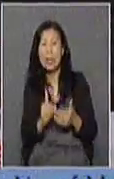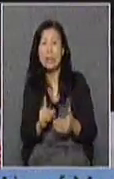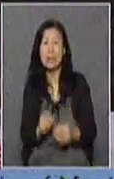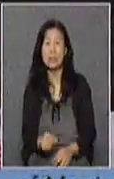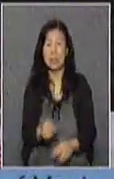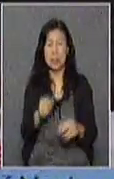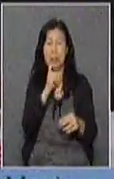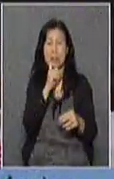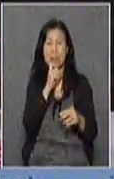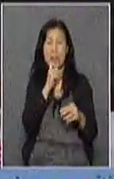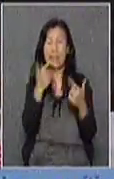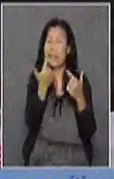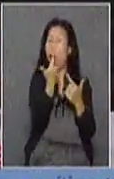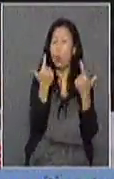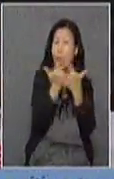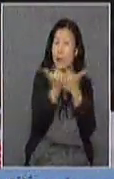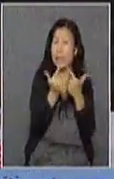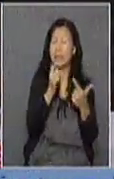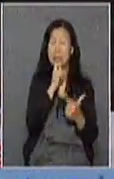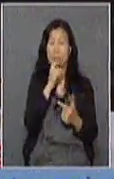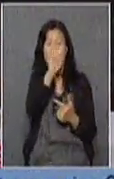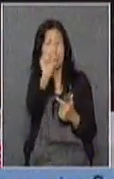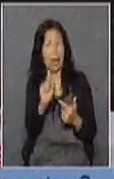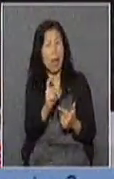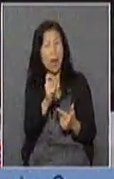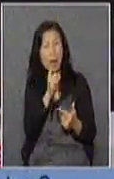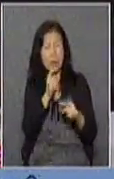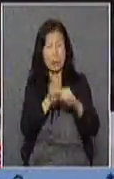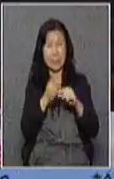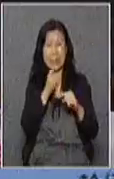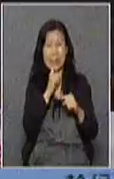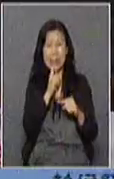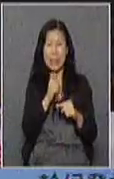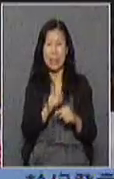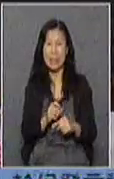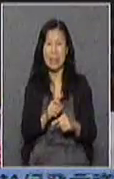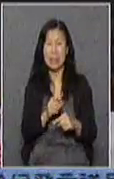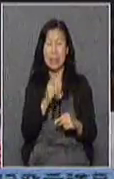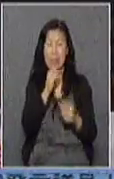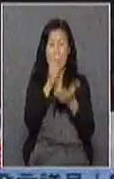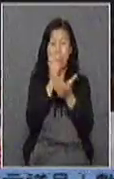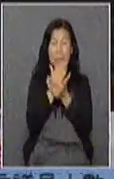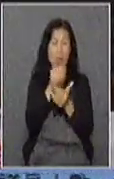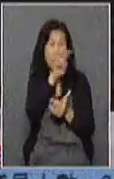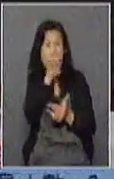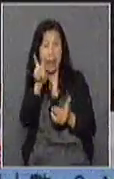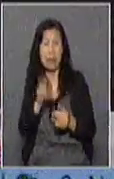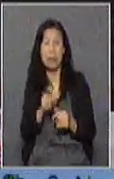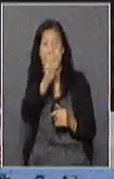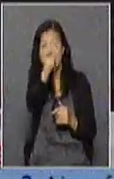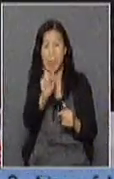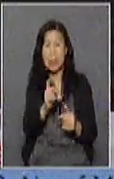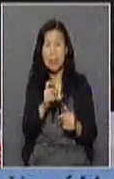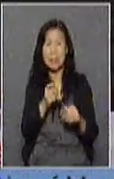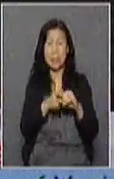不是極富爭議性？哪一樣不是有不同看法？哪一樣是